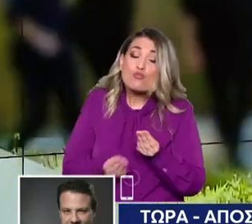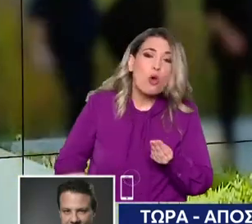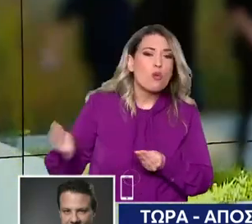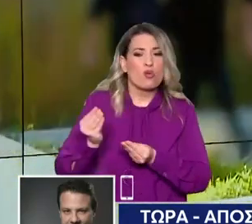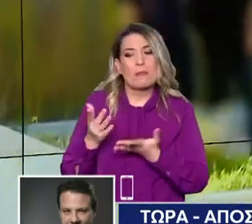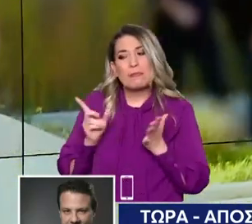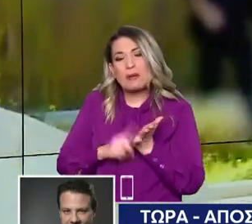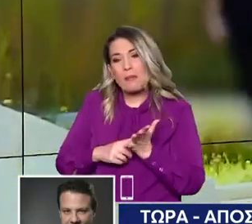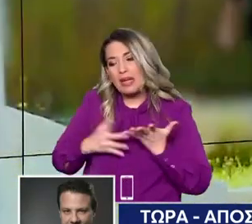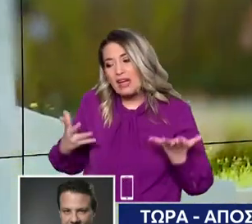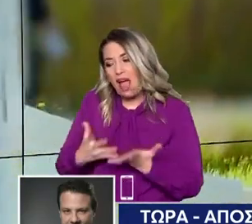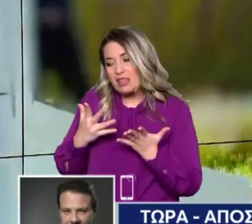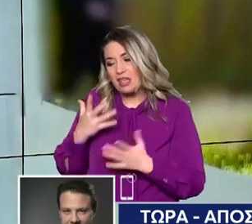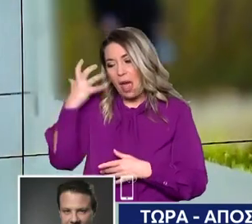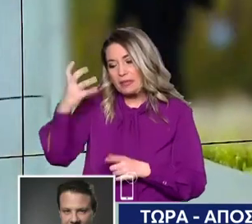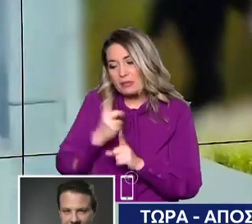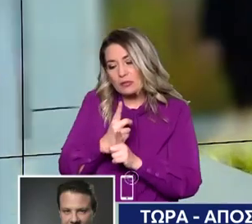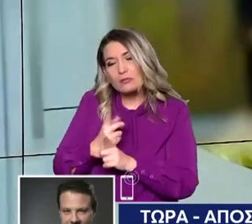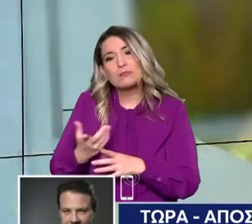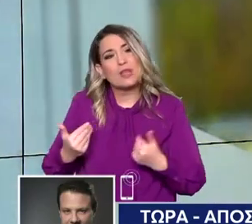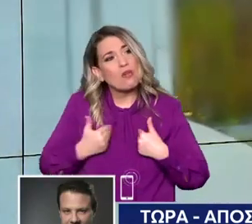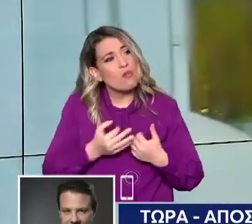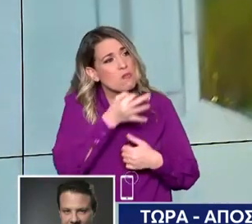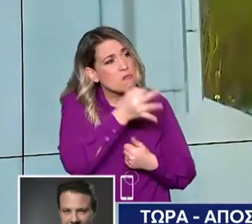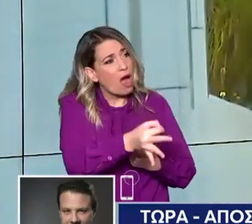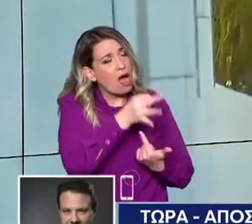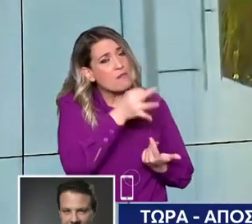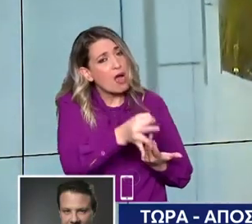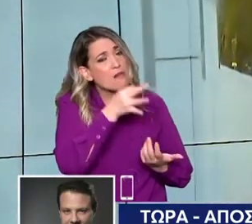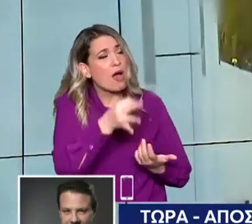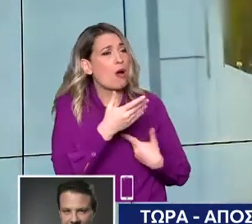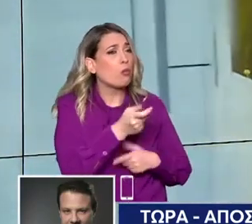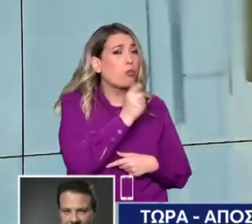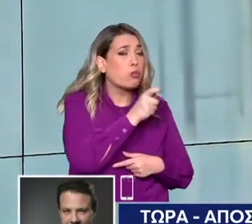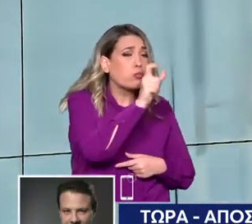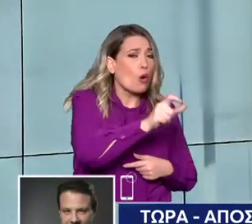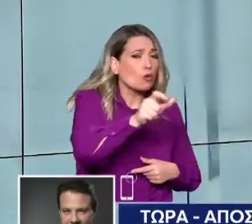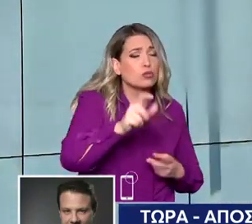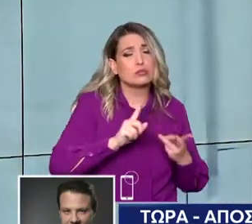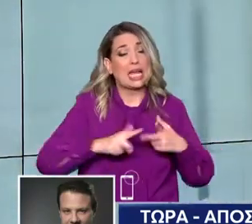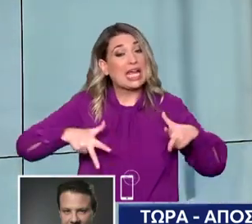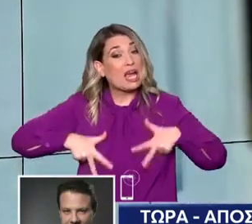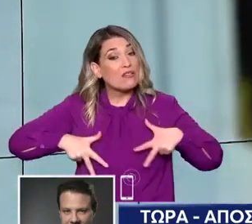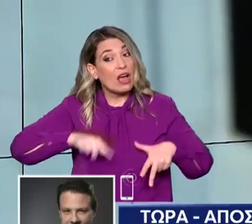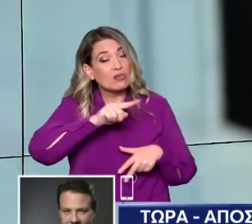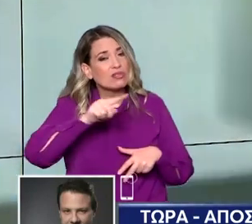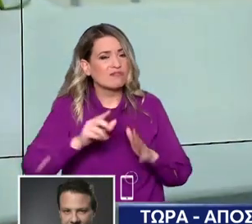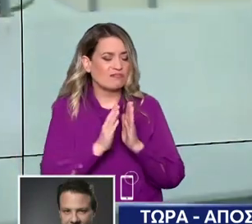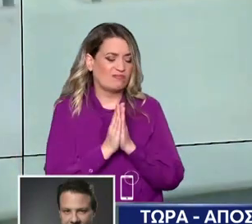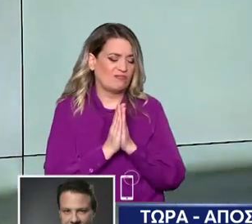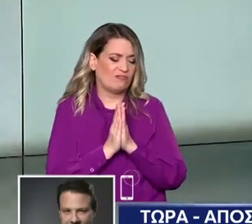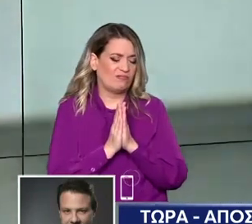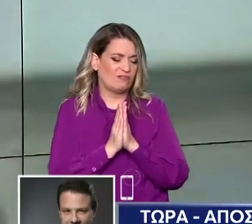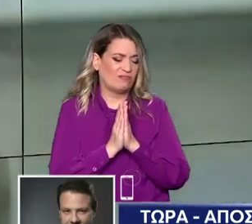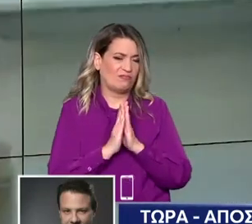υποστήριξη ακούσαμε πάρα πολλά λόγια στις αρχές και από πολιτικούς και από κυβερνητικούς εκπροσώπους αυτά στην πράξη δεν τα